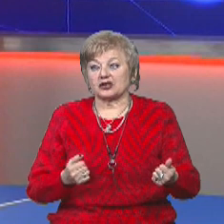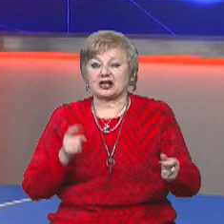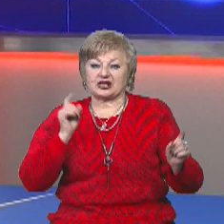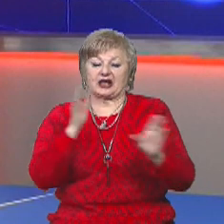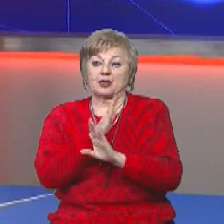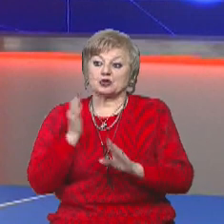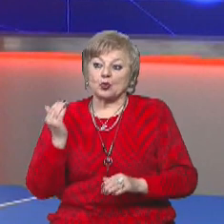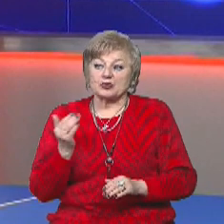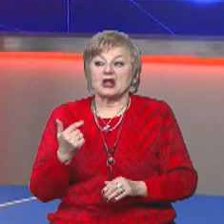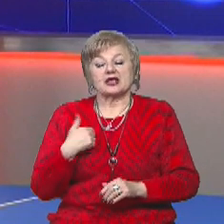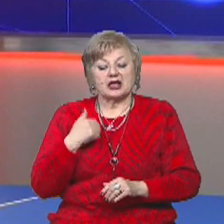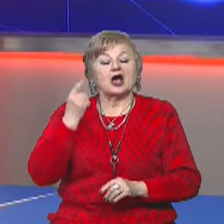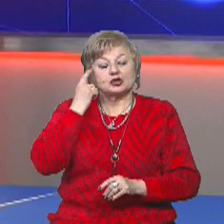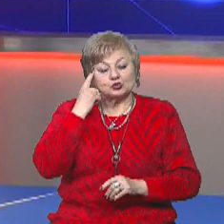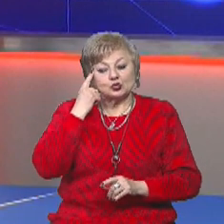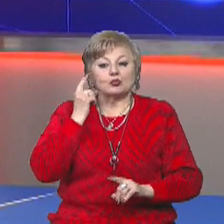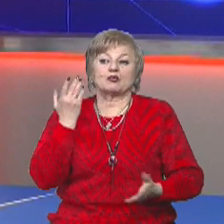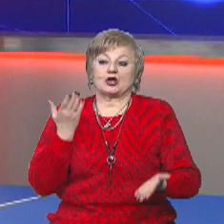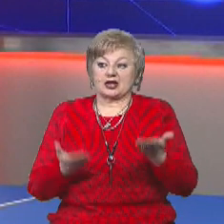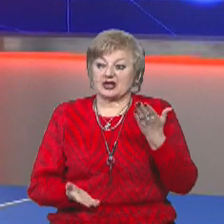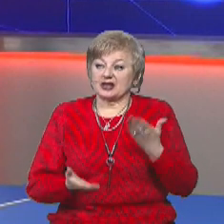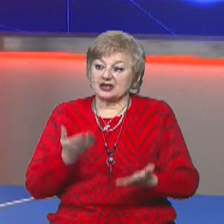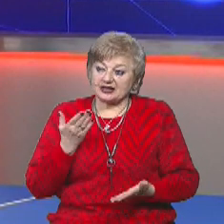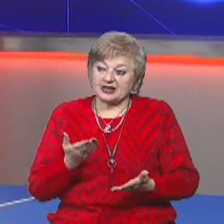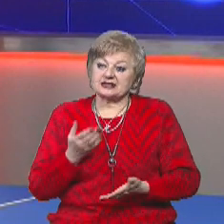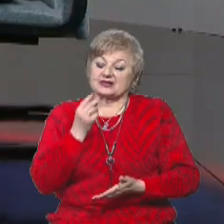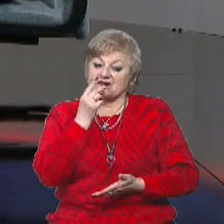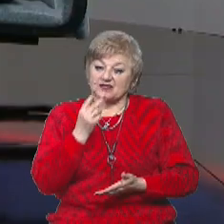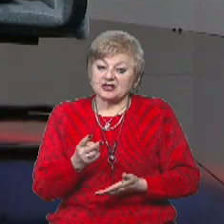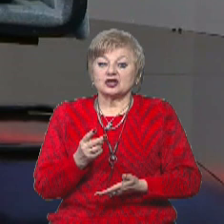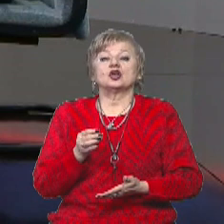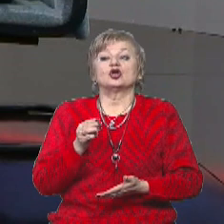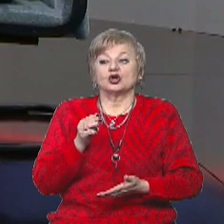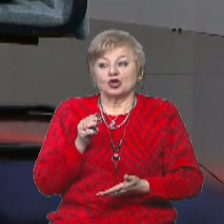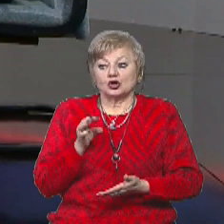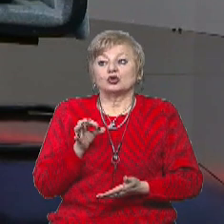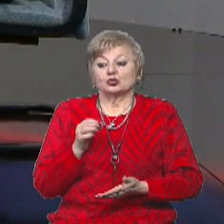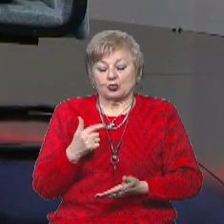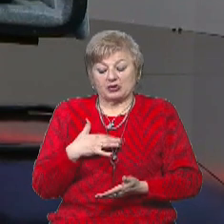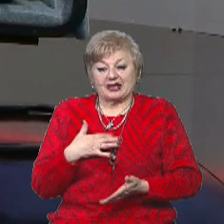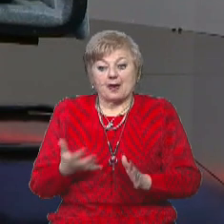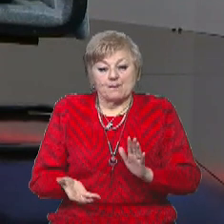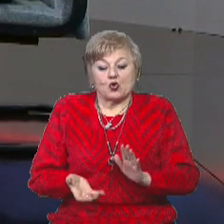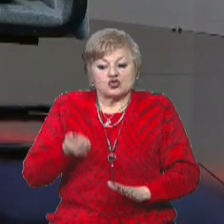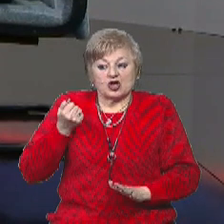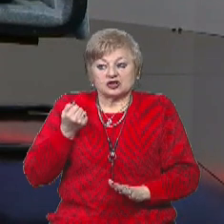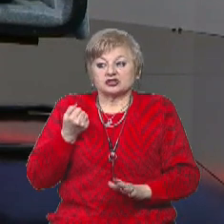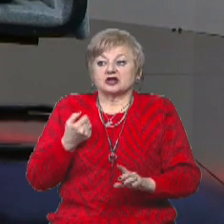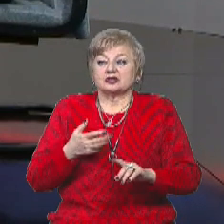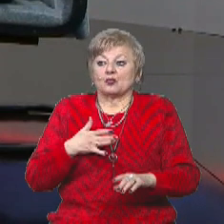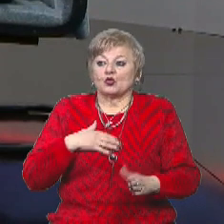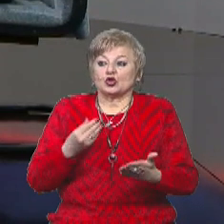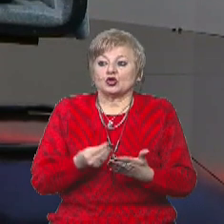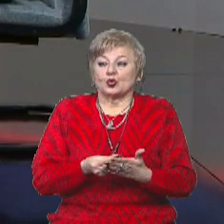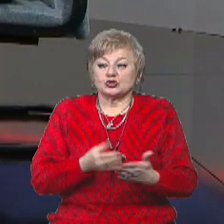гідрометеорології. Я думаю, що якщо хтось дивився, то вони, люди мене підтримають в моїй оцінці,